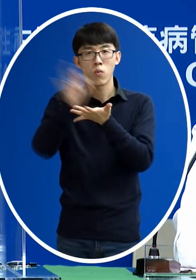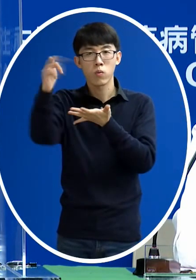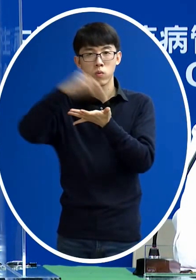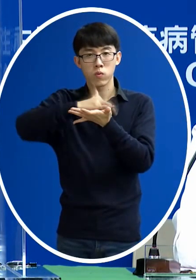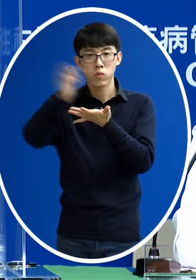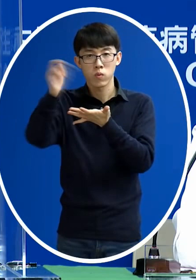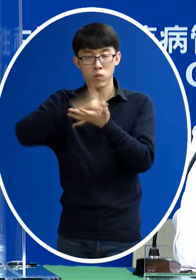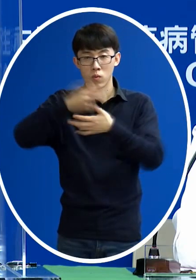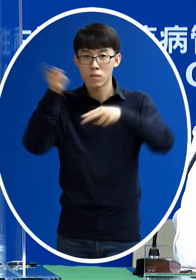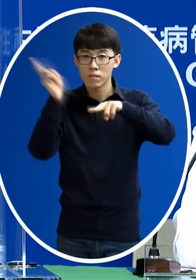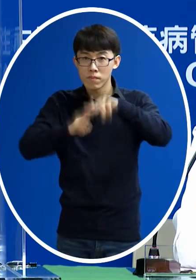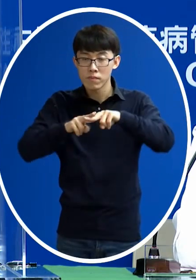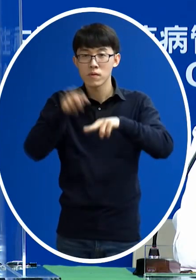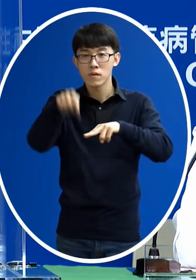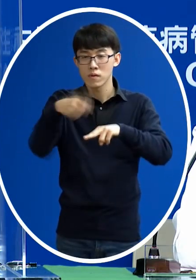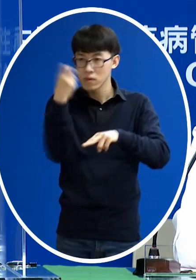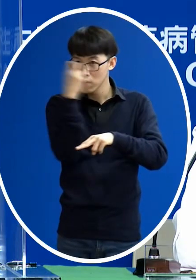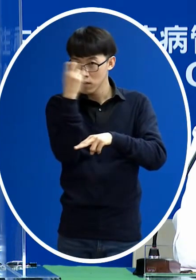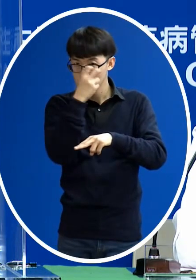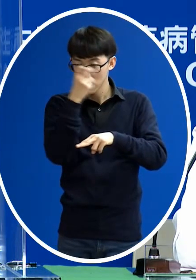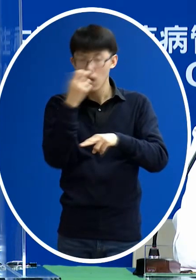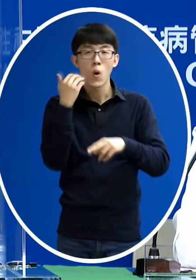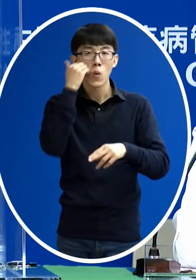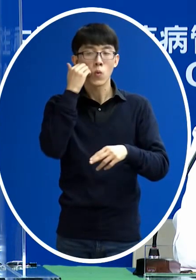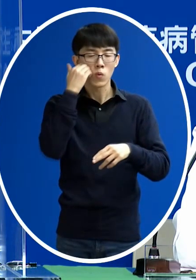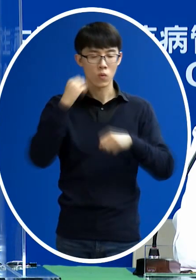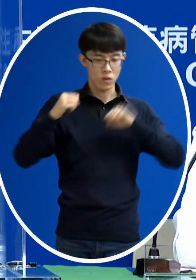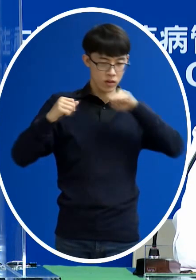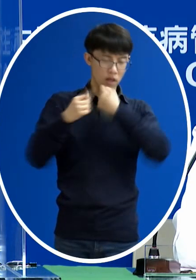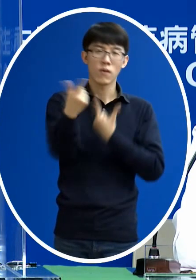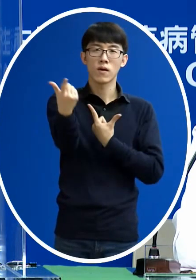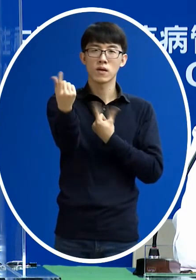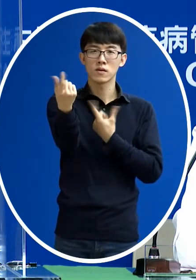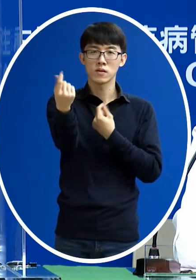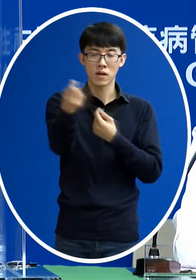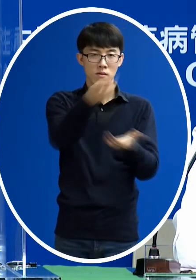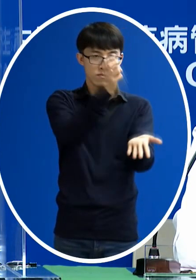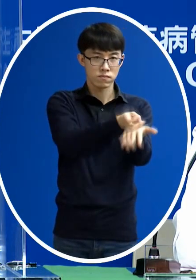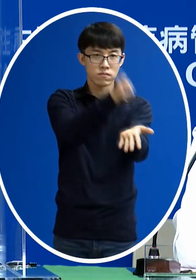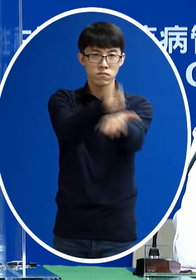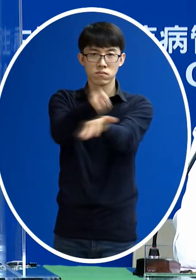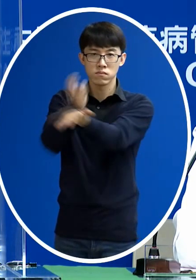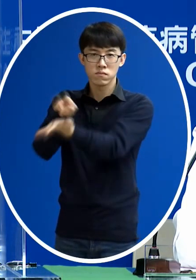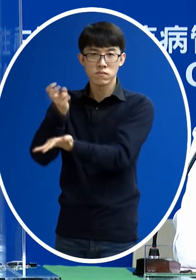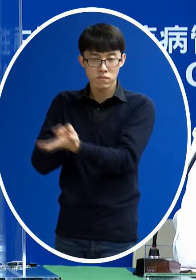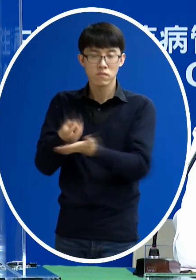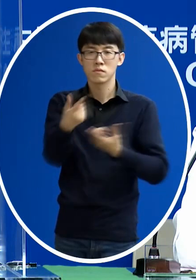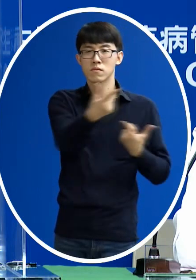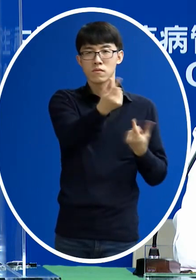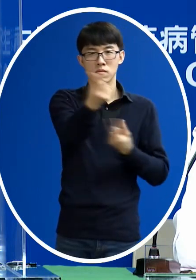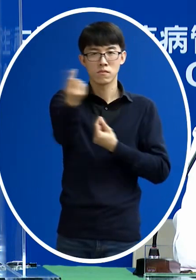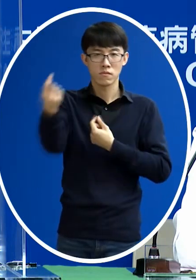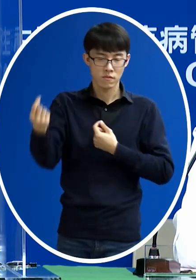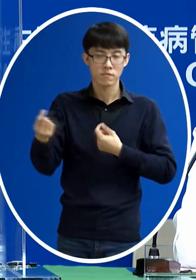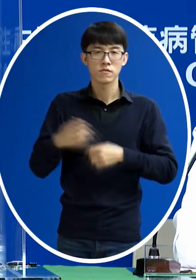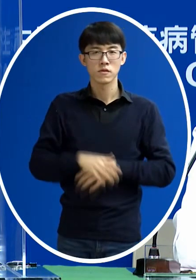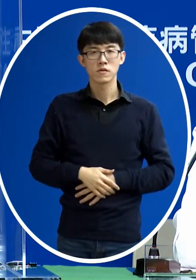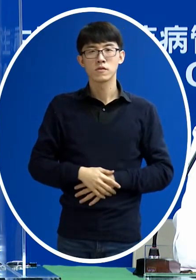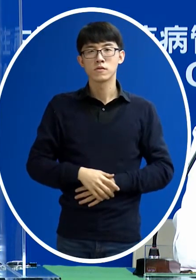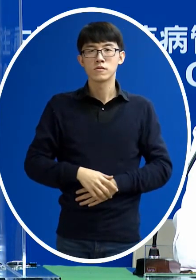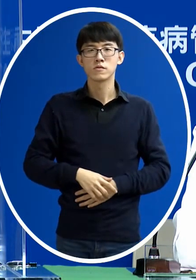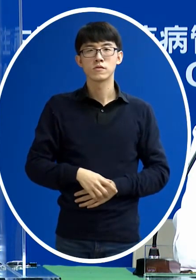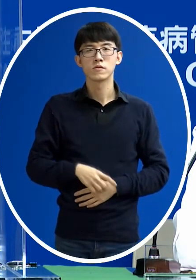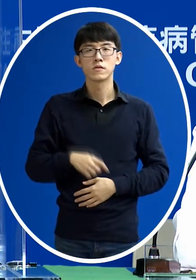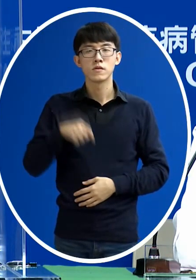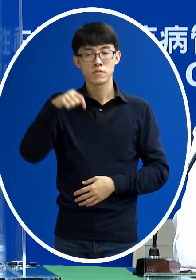都好像我们这样的一个严格的情况来做，好，来做相关的政策，好，所以在将